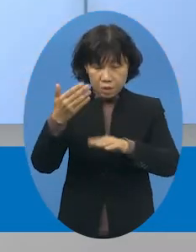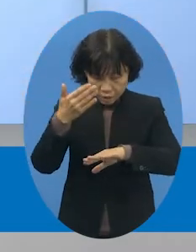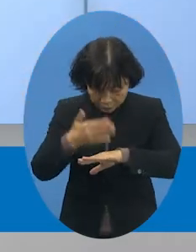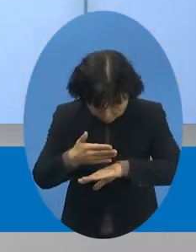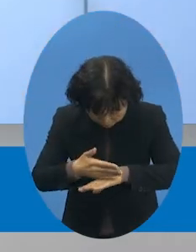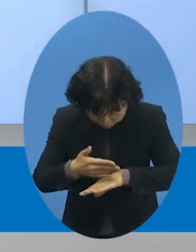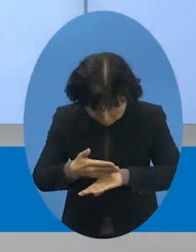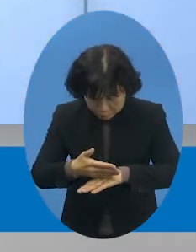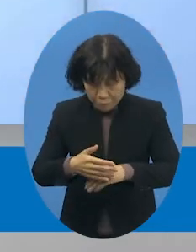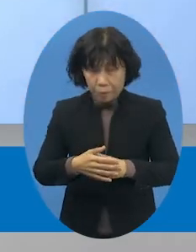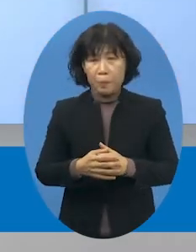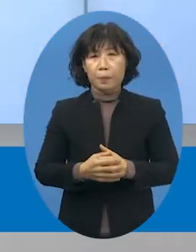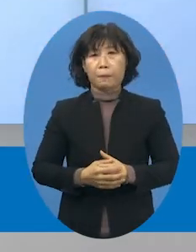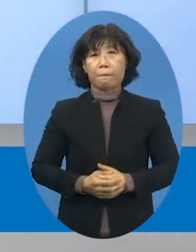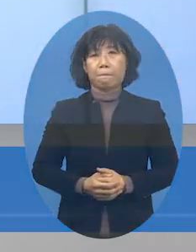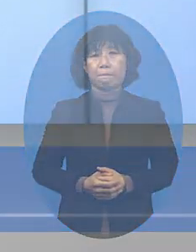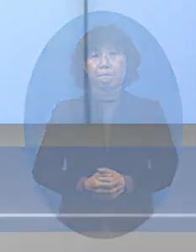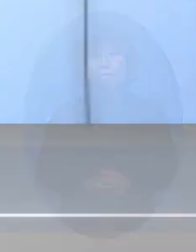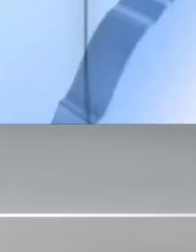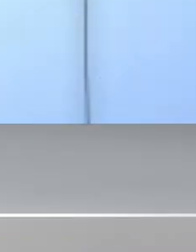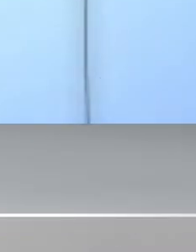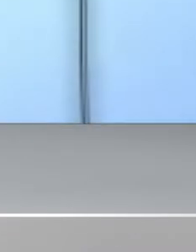여러분 고맙습니다